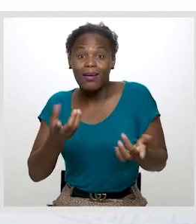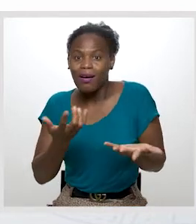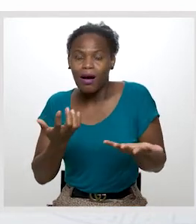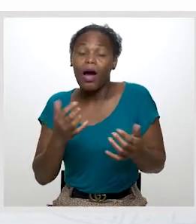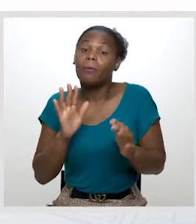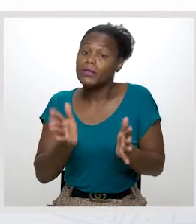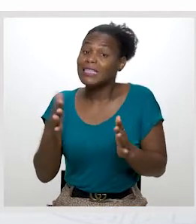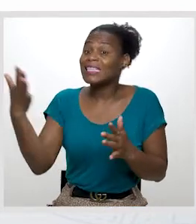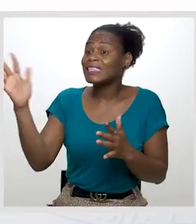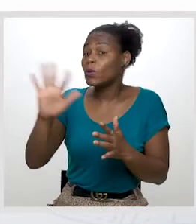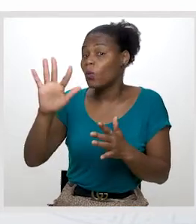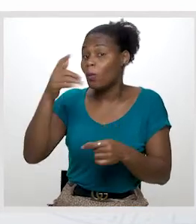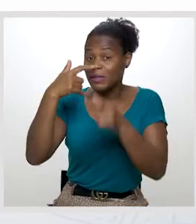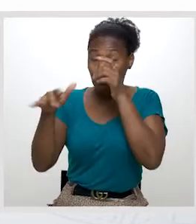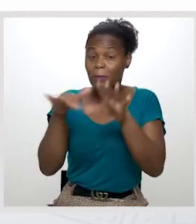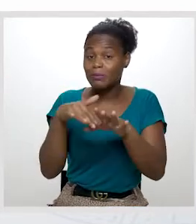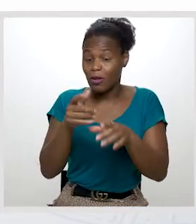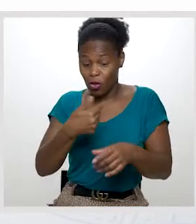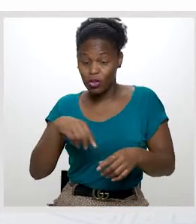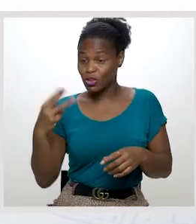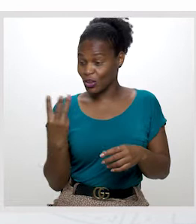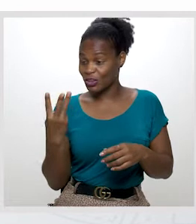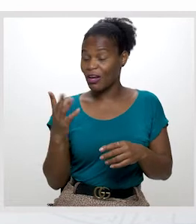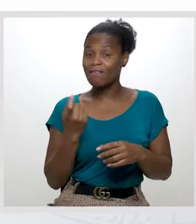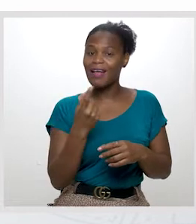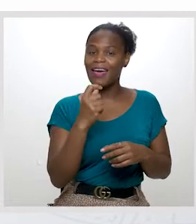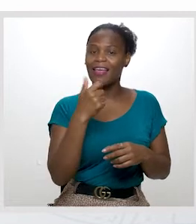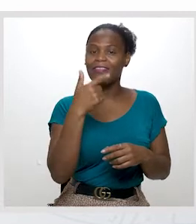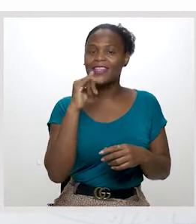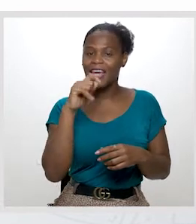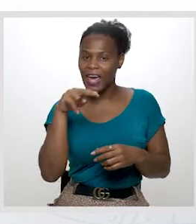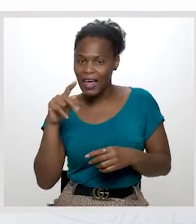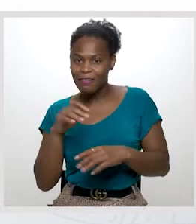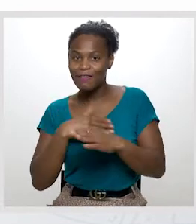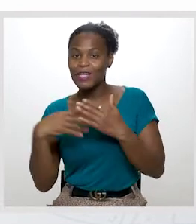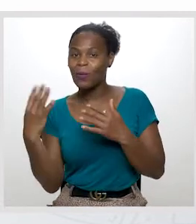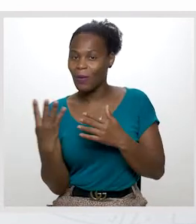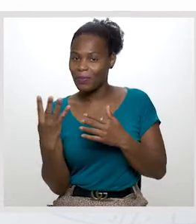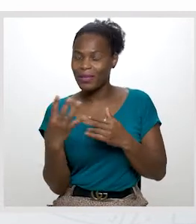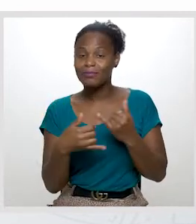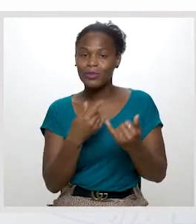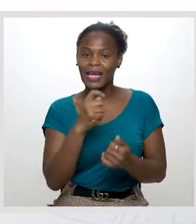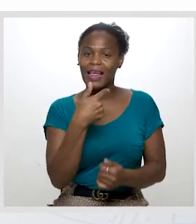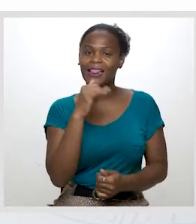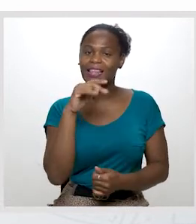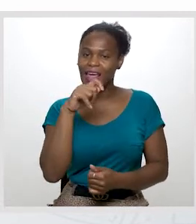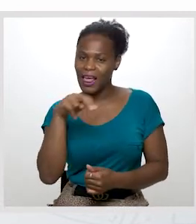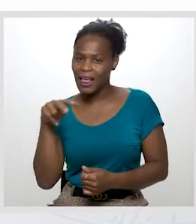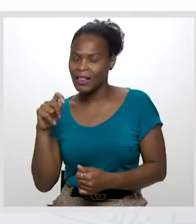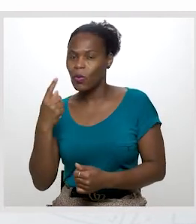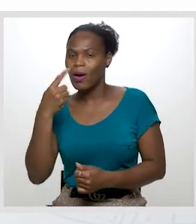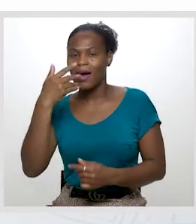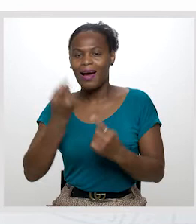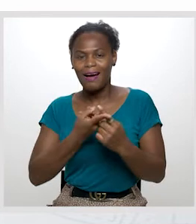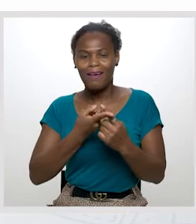pas? Mais il faut 5 participants. On est déjà 3. Avec Étienne, ça fait 4. Tiens, le voilà.